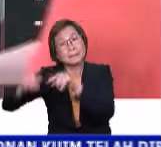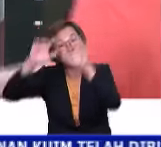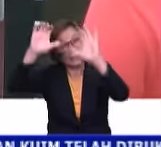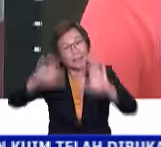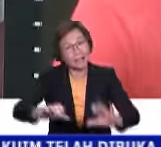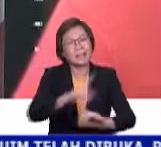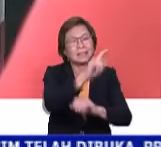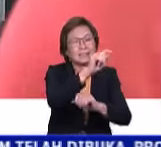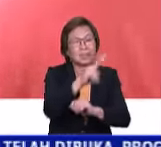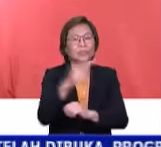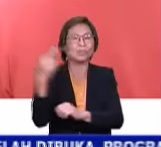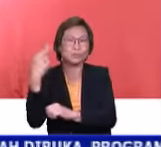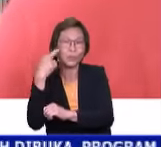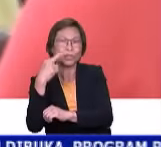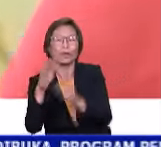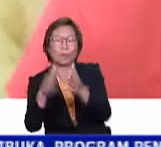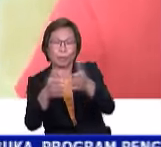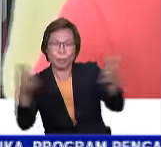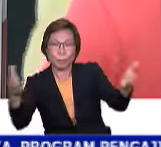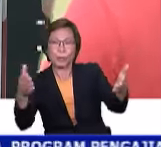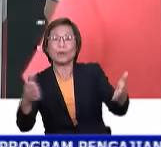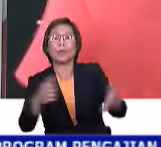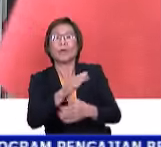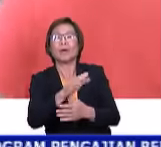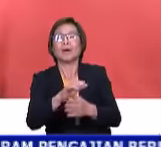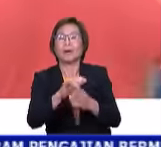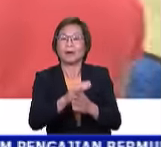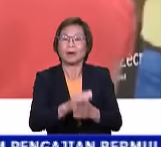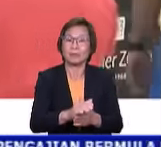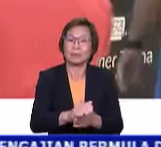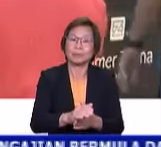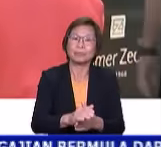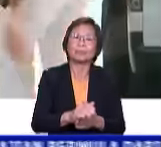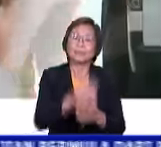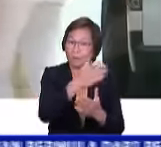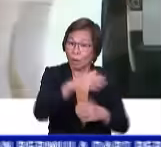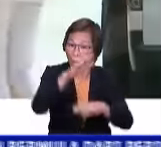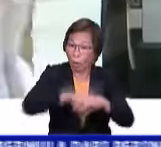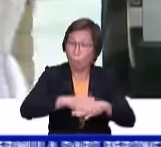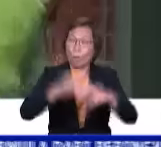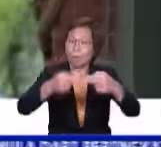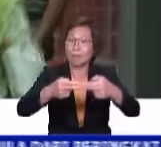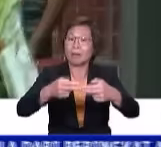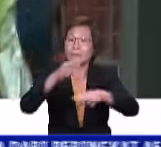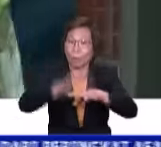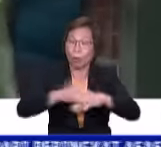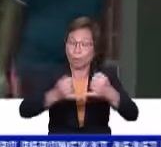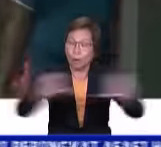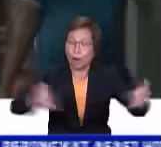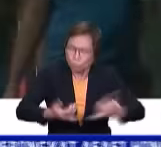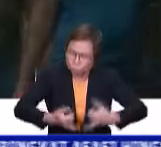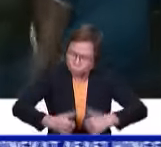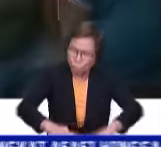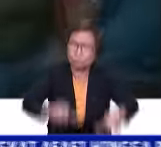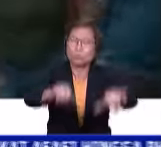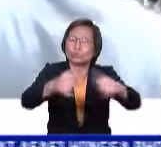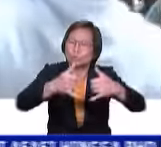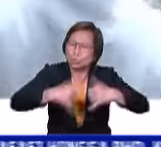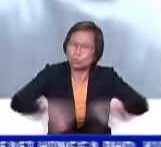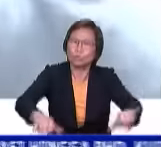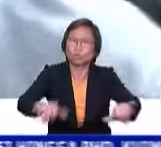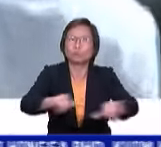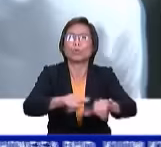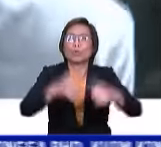meliputi stesen televisyen dan radio, akhbar dan platform dalam talian untuk terus mempergiatkan usaha